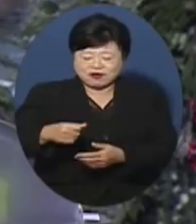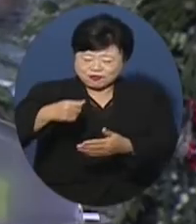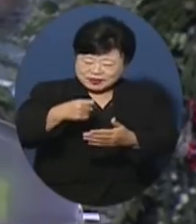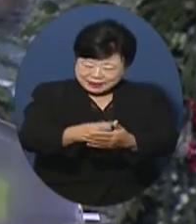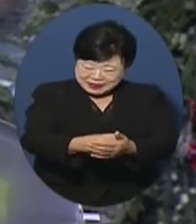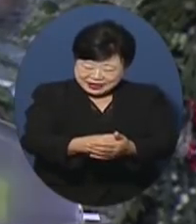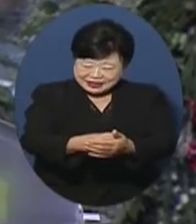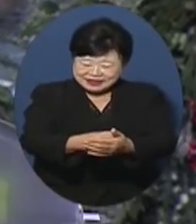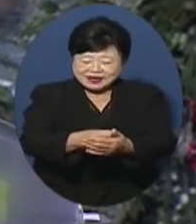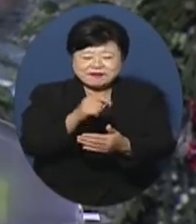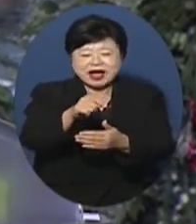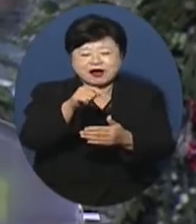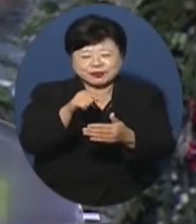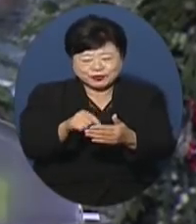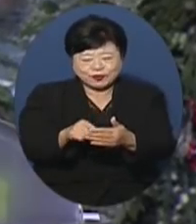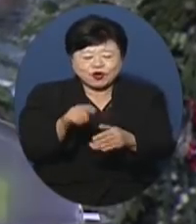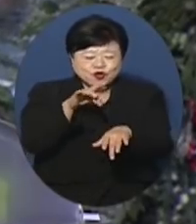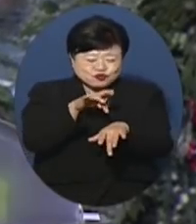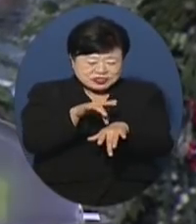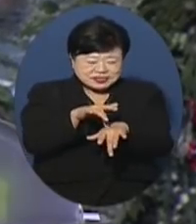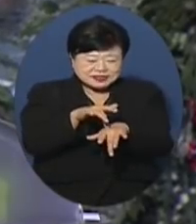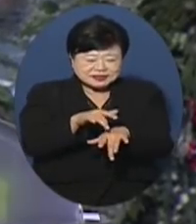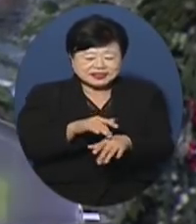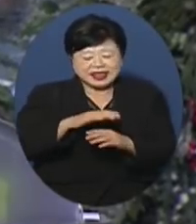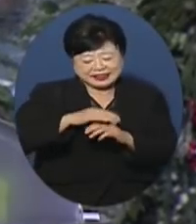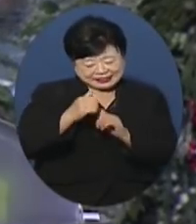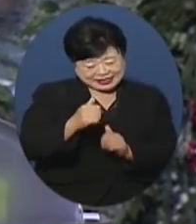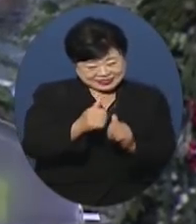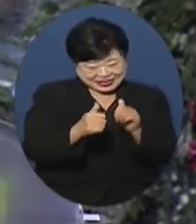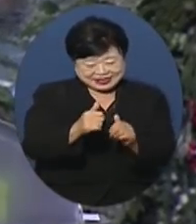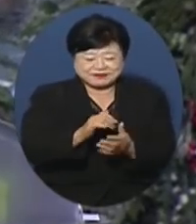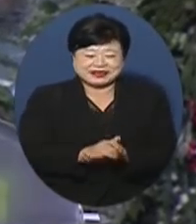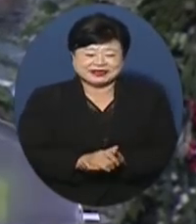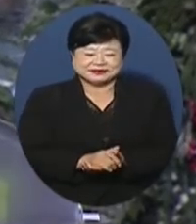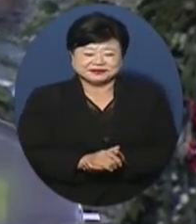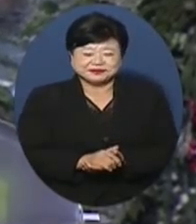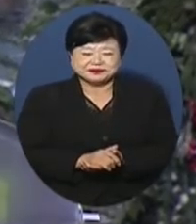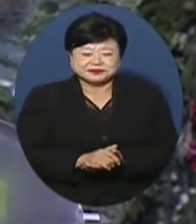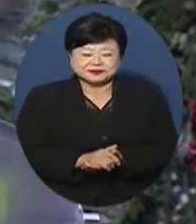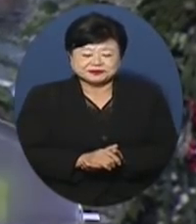담대한 마음으로 귀신을 대적해야 하는 것입니다.